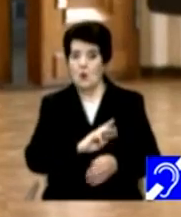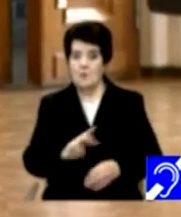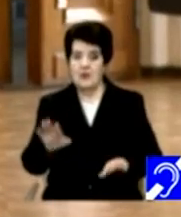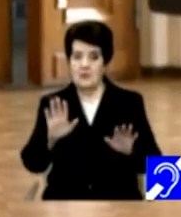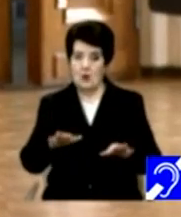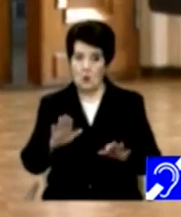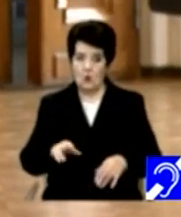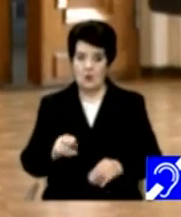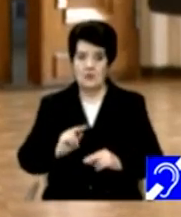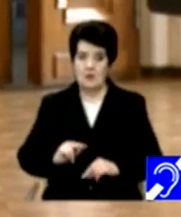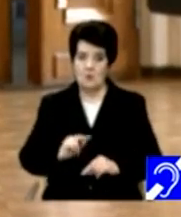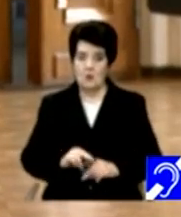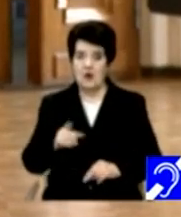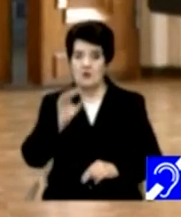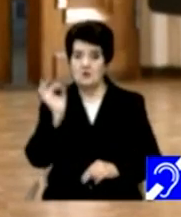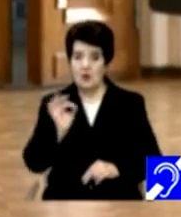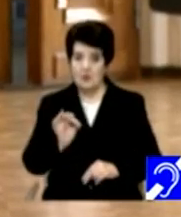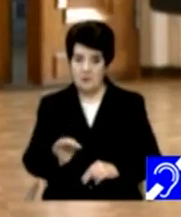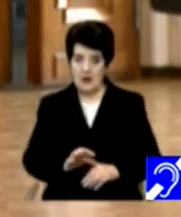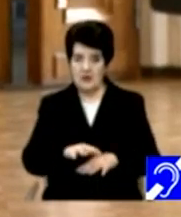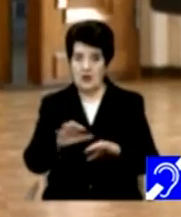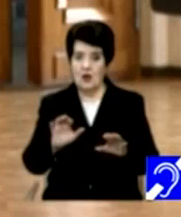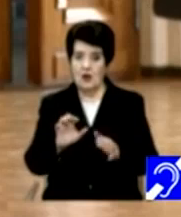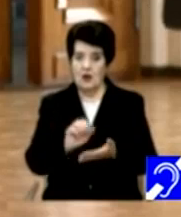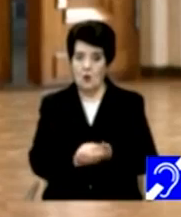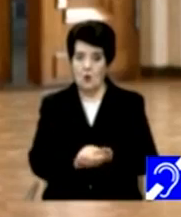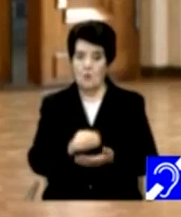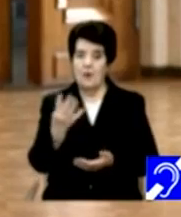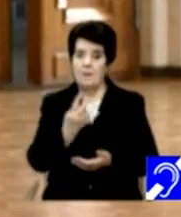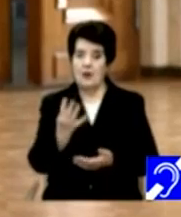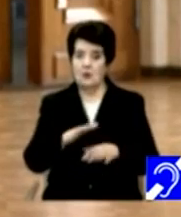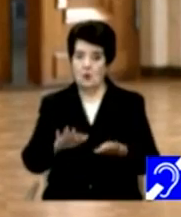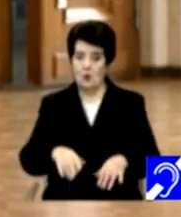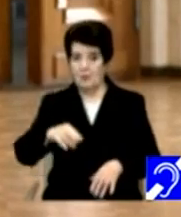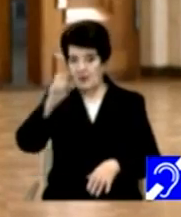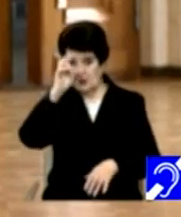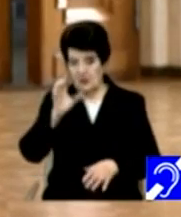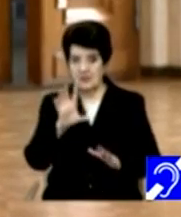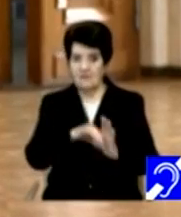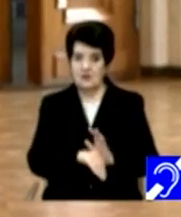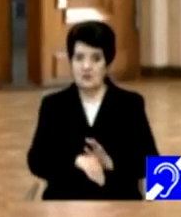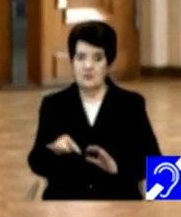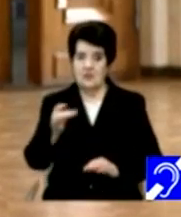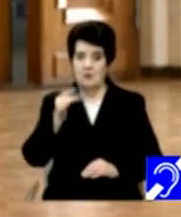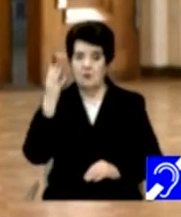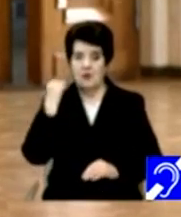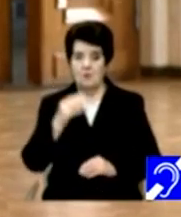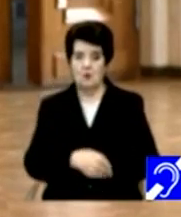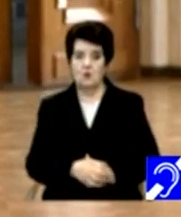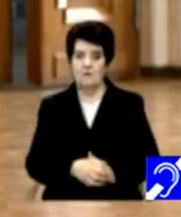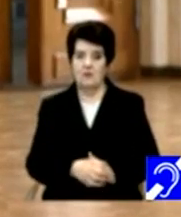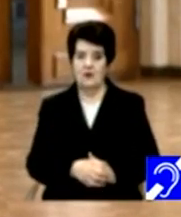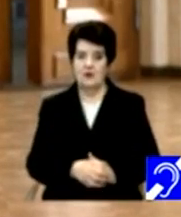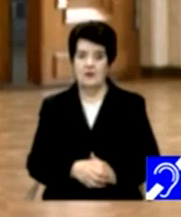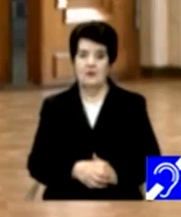locuri de muncă. În Germania ocupă în prezent locul 4 printre țările care investesc în Republica Moldova.